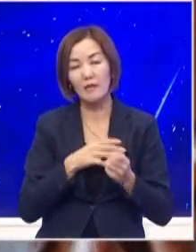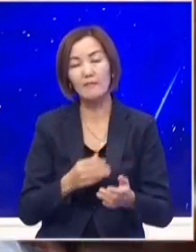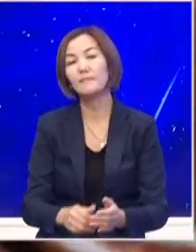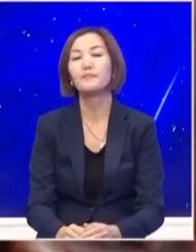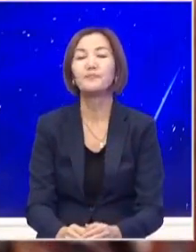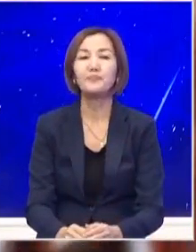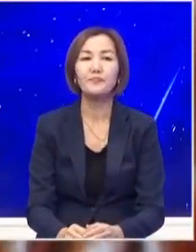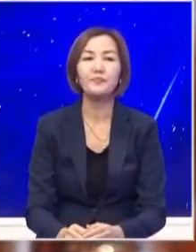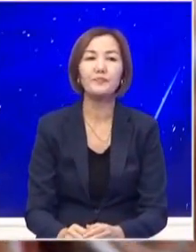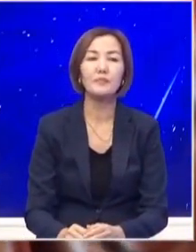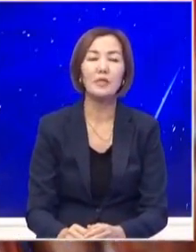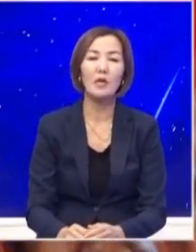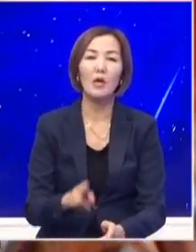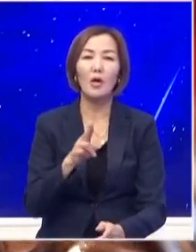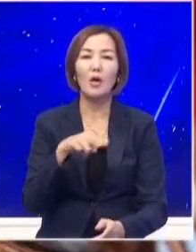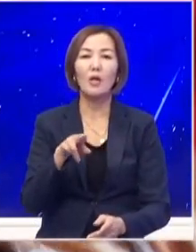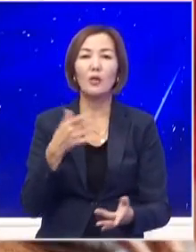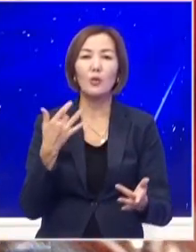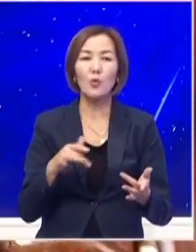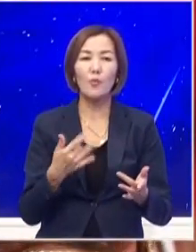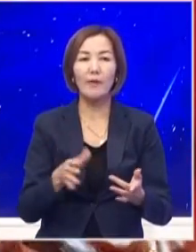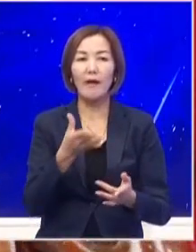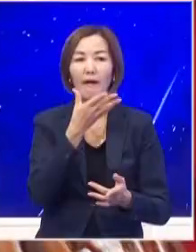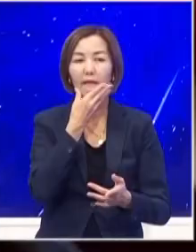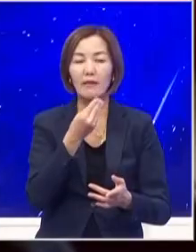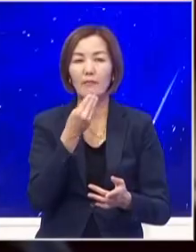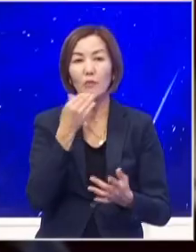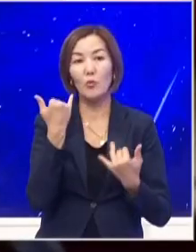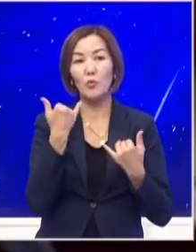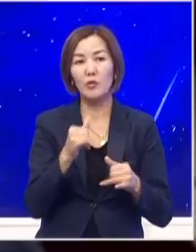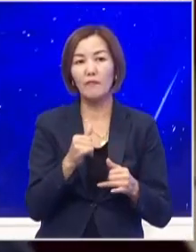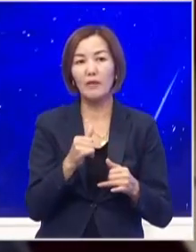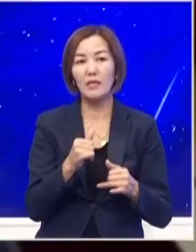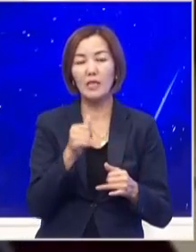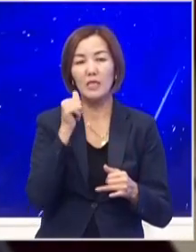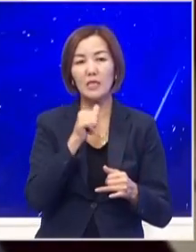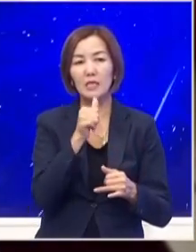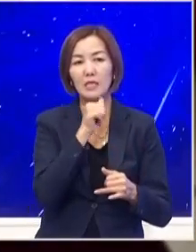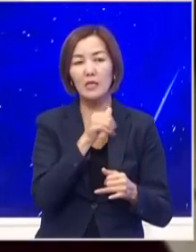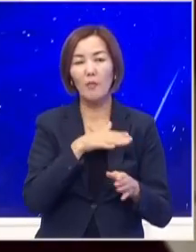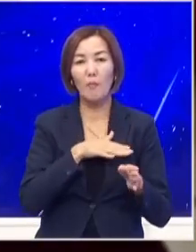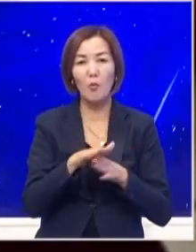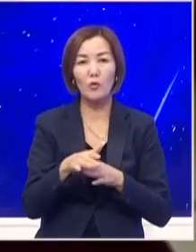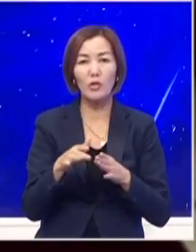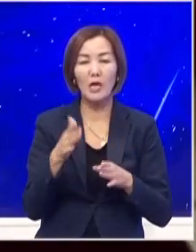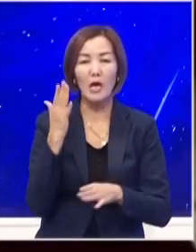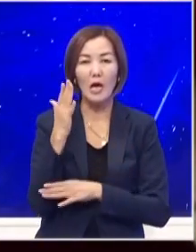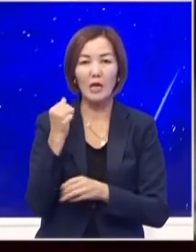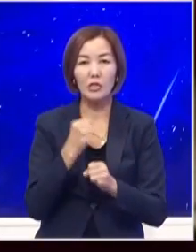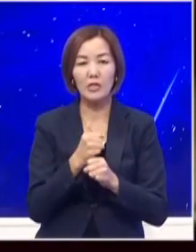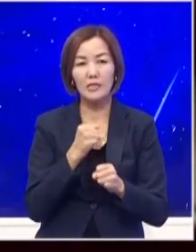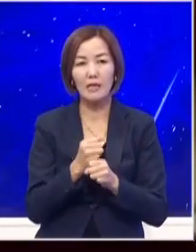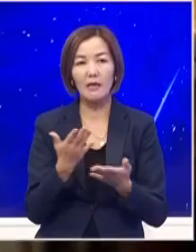Қозықұйрық домбыра деп аталатын аспап өзінің сыртқы сүйкімділігімен де бауырайды екен. Оның сыры домбыра тұтас ағаштан шабылған. Және де